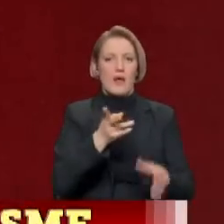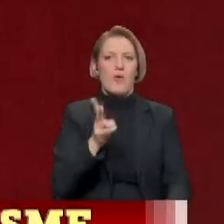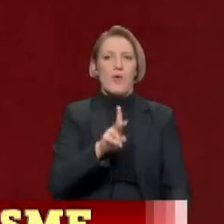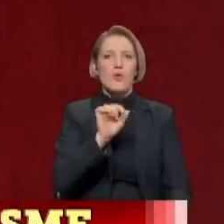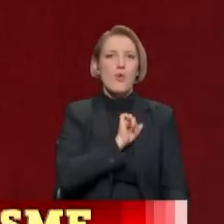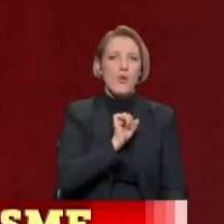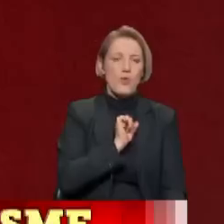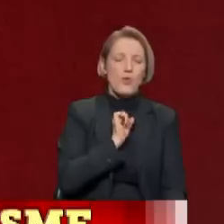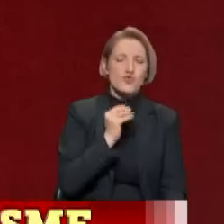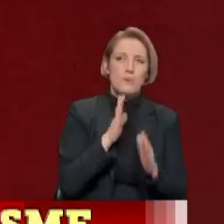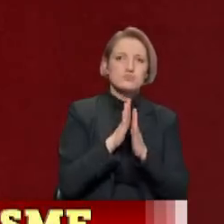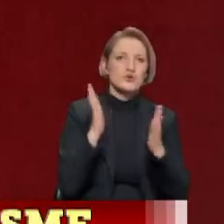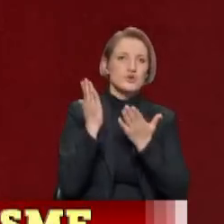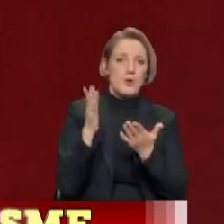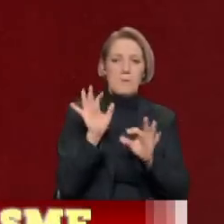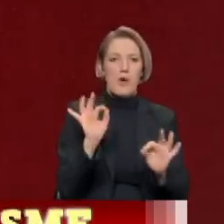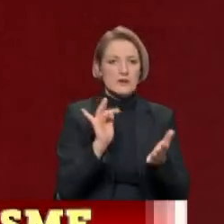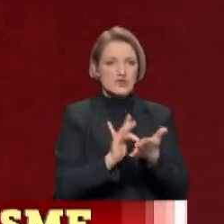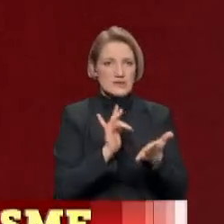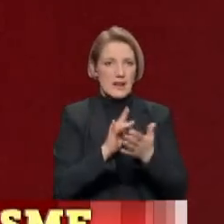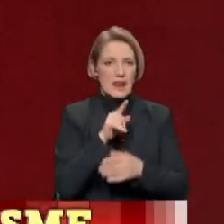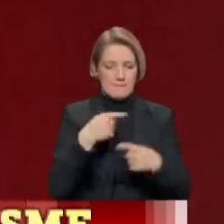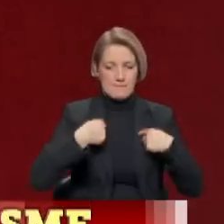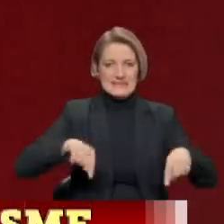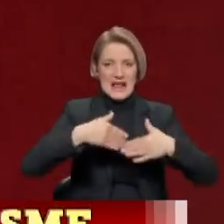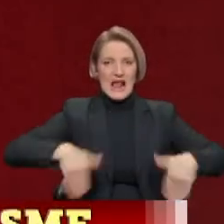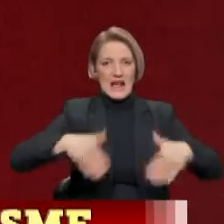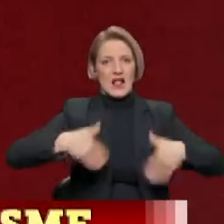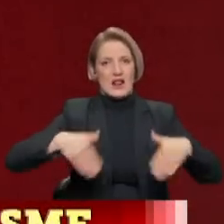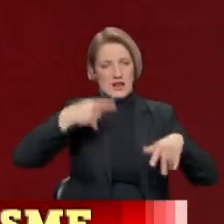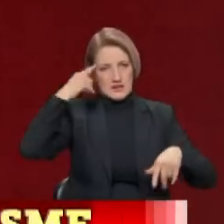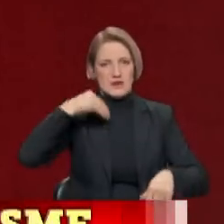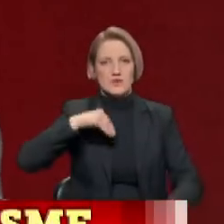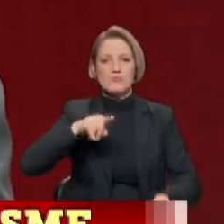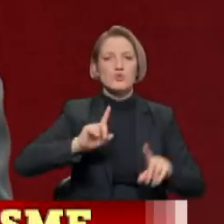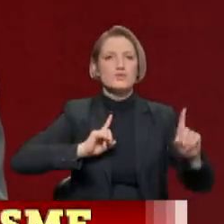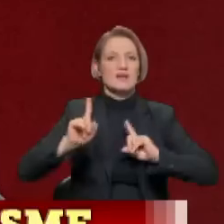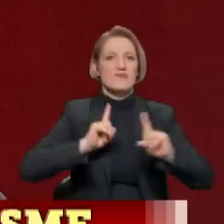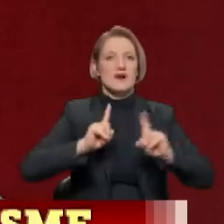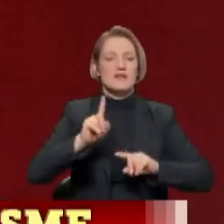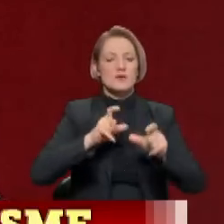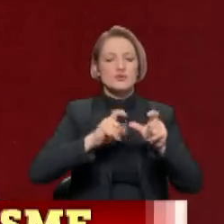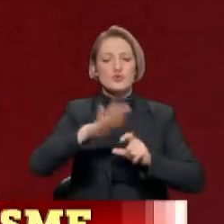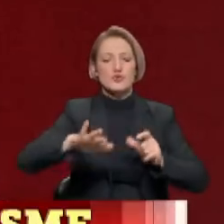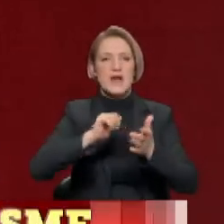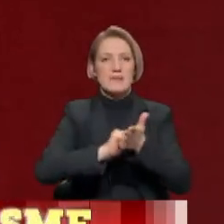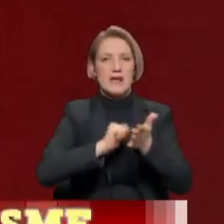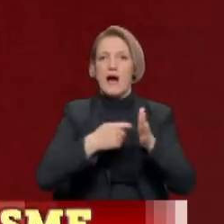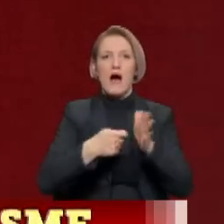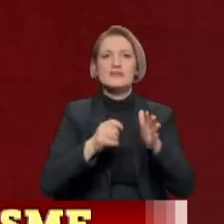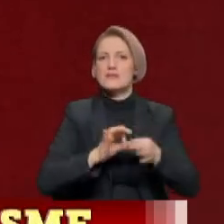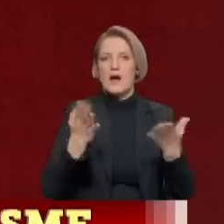Korkuları o kadar büyük ki. İşte böyle cezalarla bizi engelleyeceklerini sanıyorlar. Bu davanın sosyal medyada adı